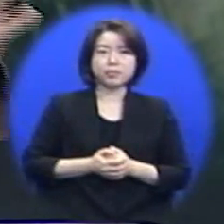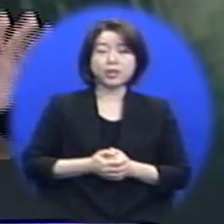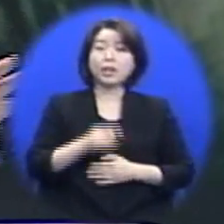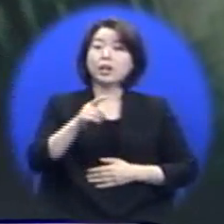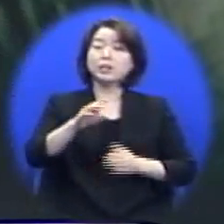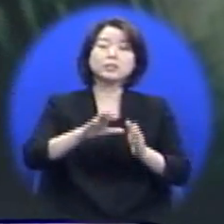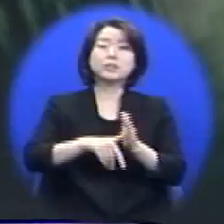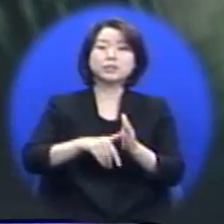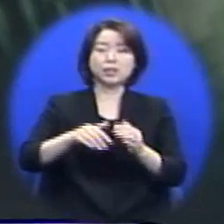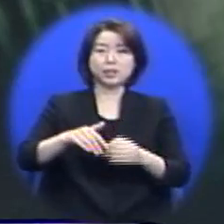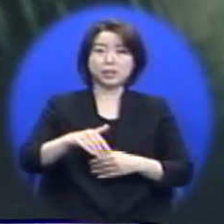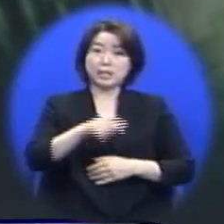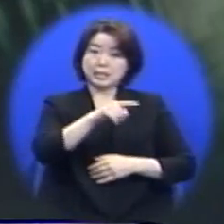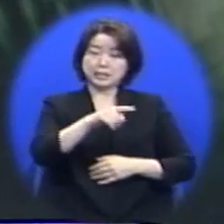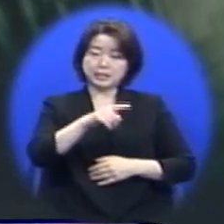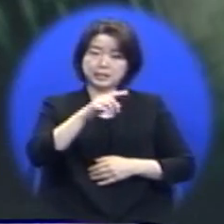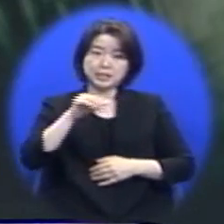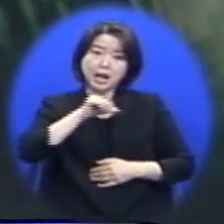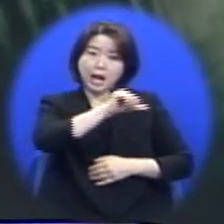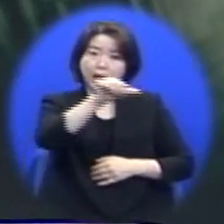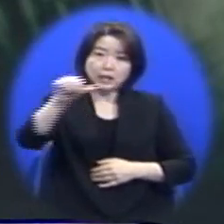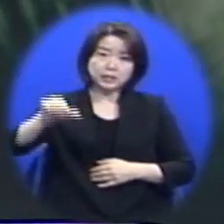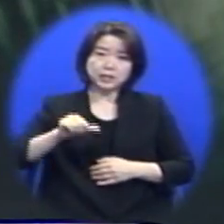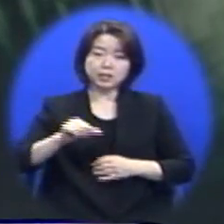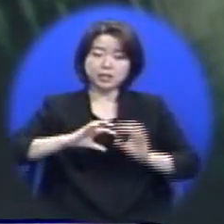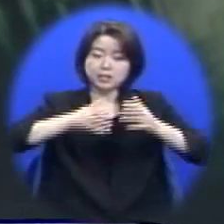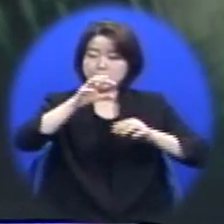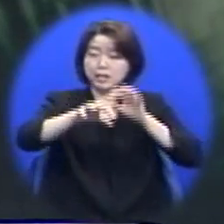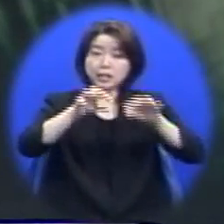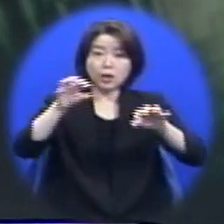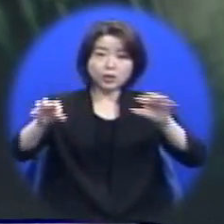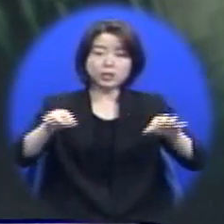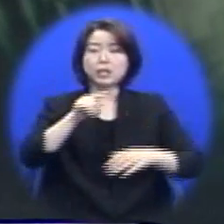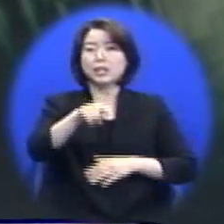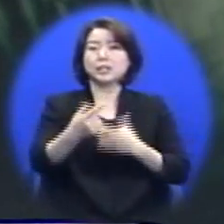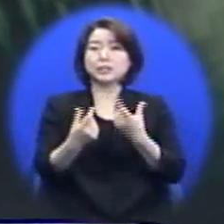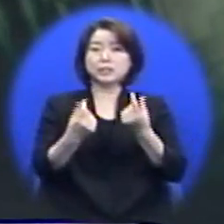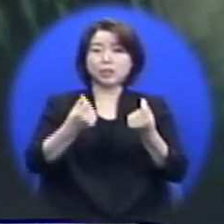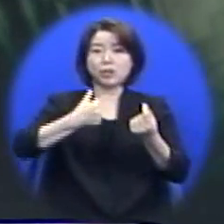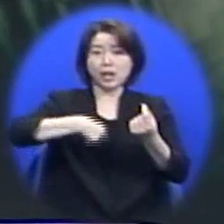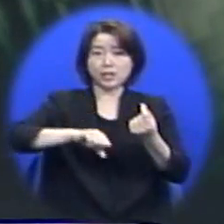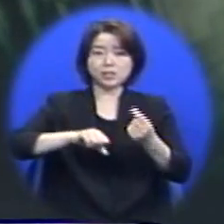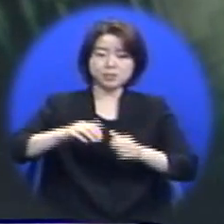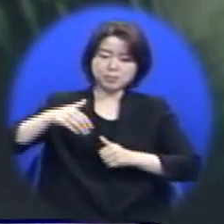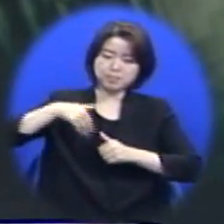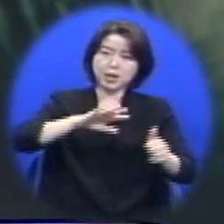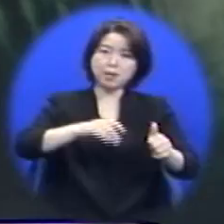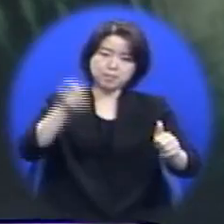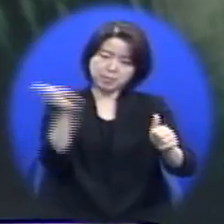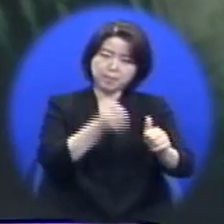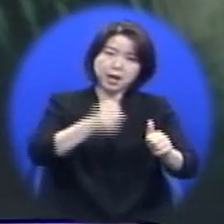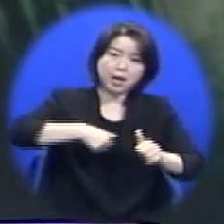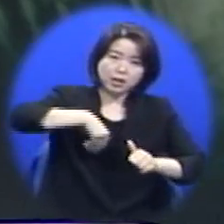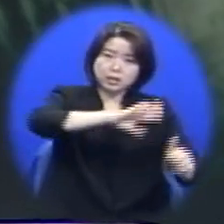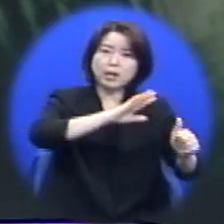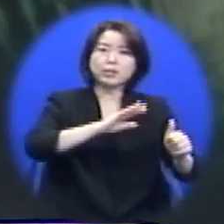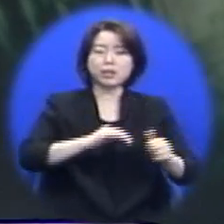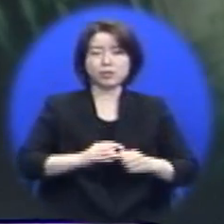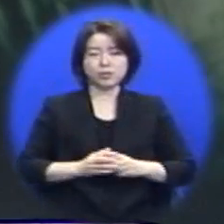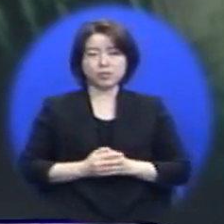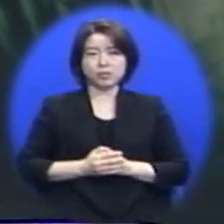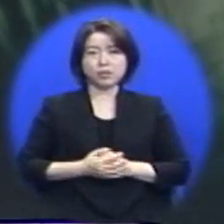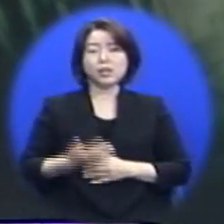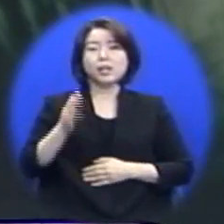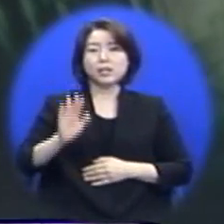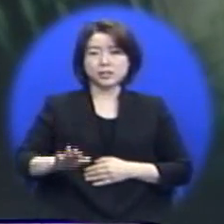그때 당시에 중동 땅뿐만 아니고 세계 어디에도 그런 아들이면 내쫓겨야죠. 몽둥이질 당해서.